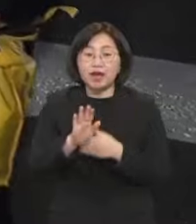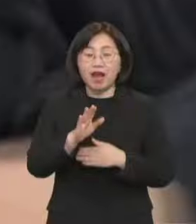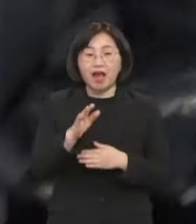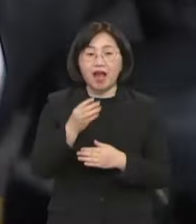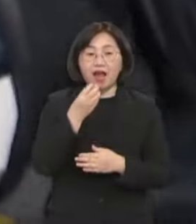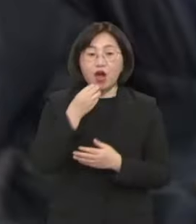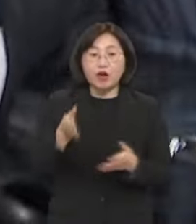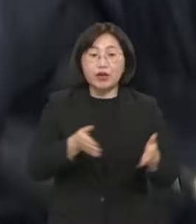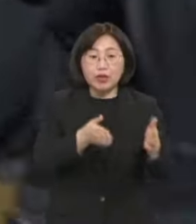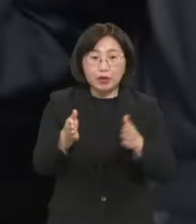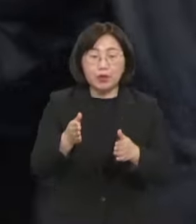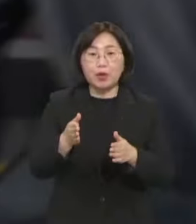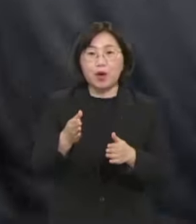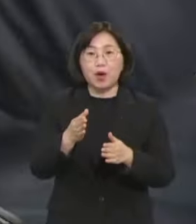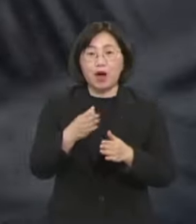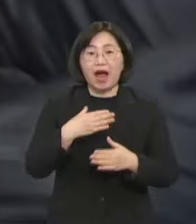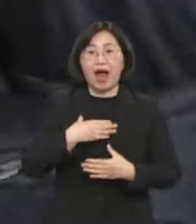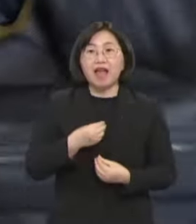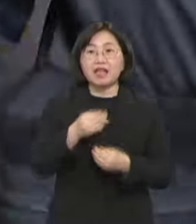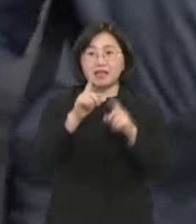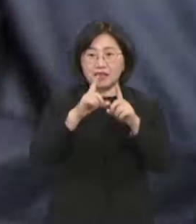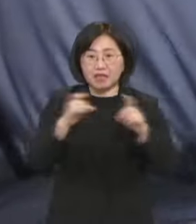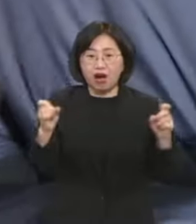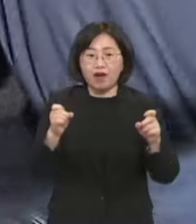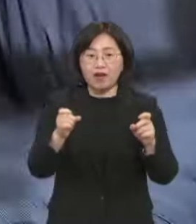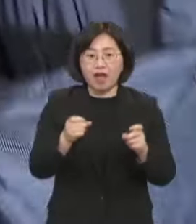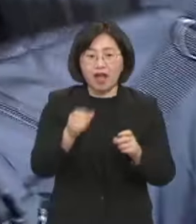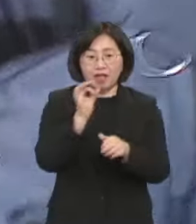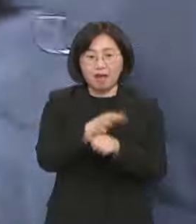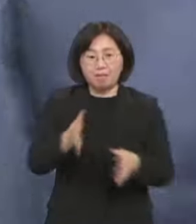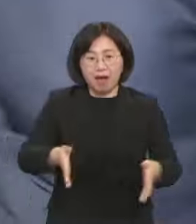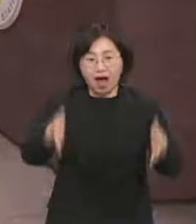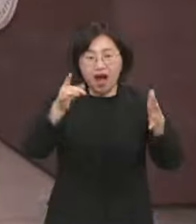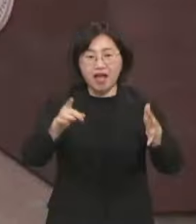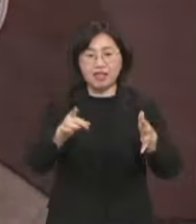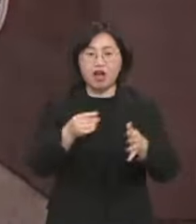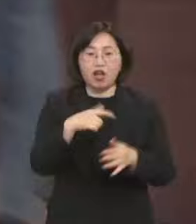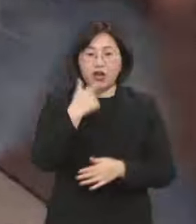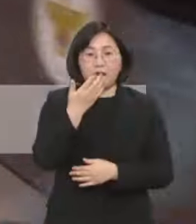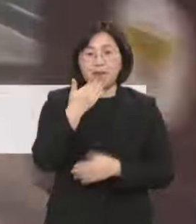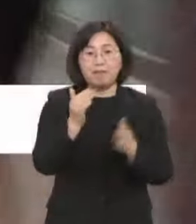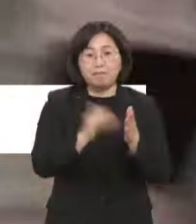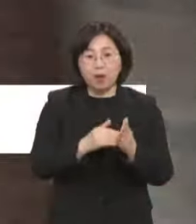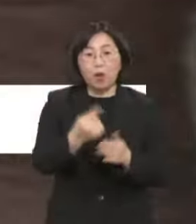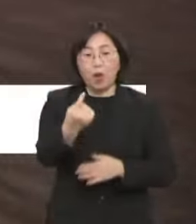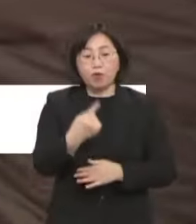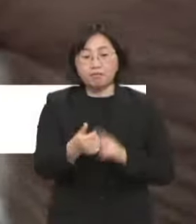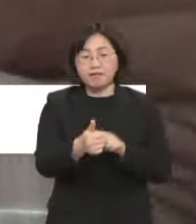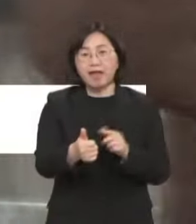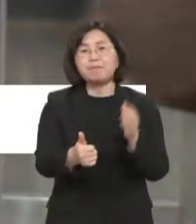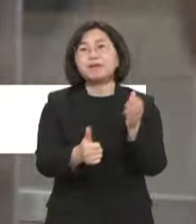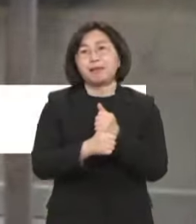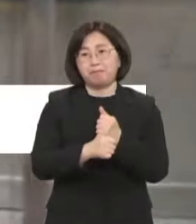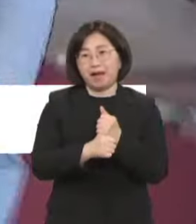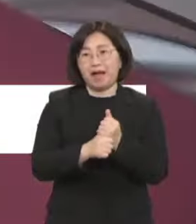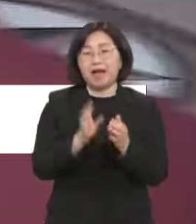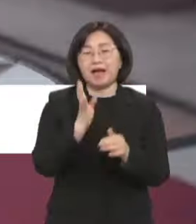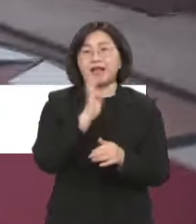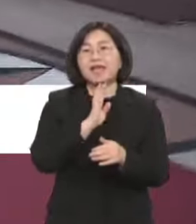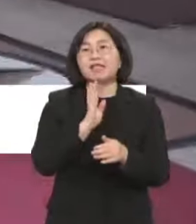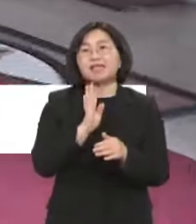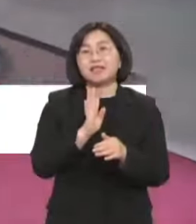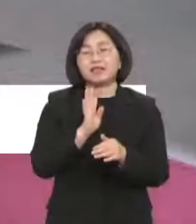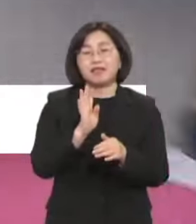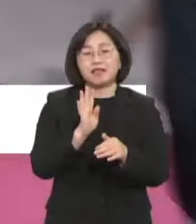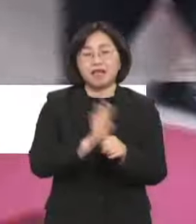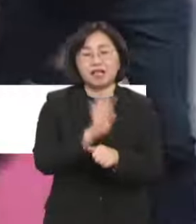복합 쇼핑몰에서 저녁 식사를 하고 나오던 남성을 붙잡았습니다. 특별한 직업이 없었던 이 남성은 500만 원